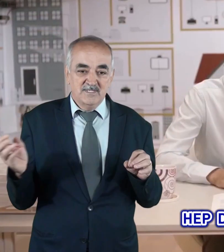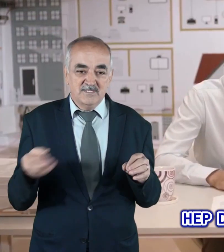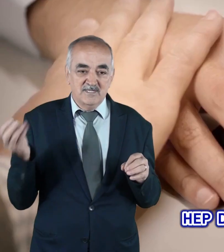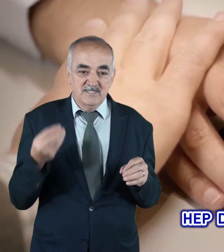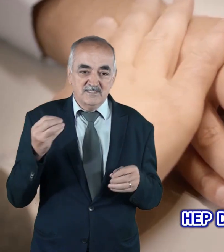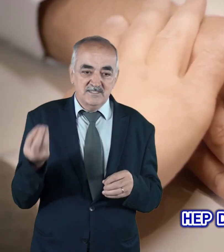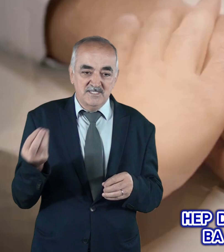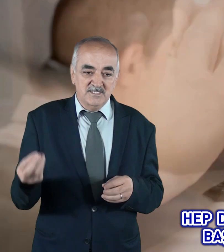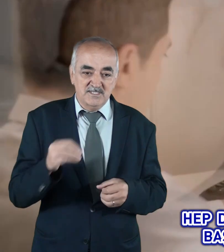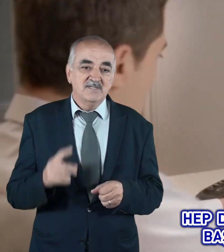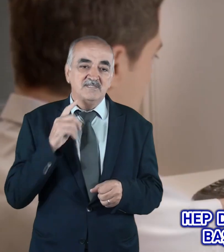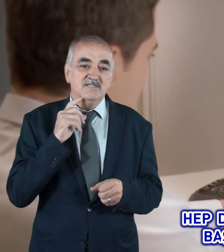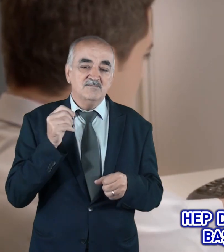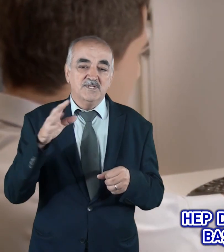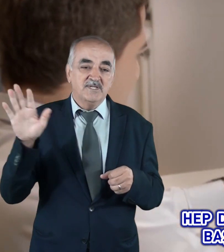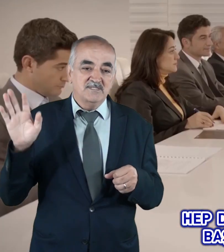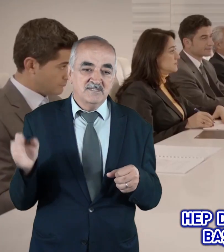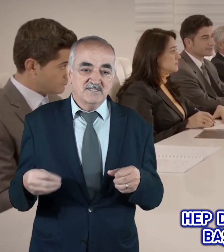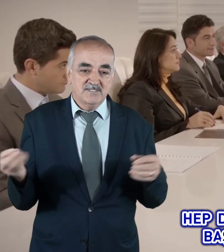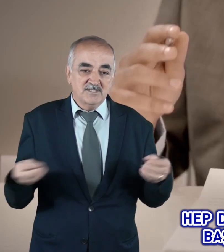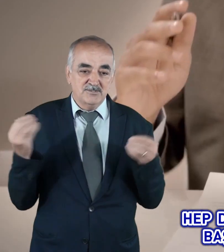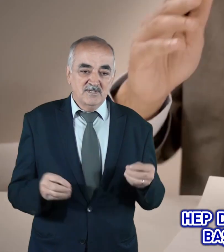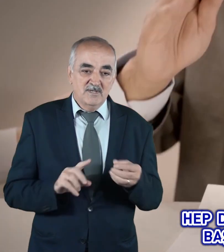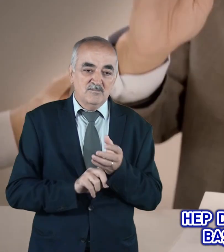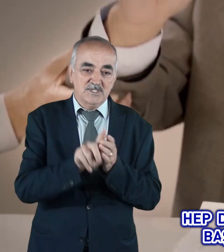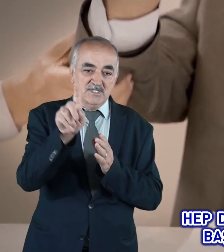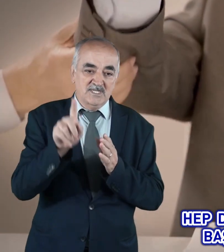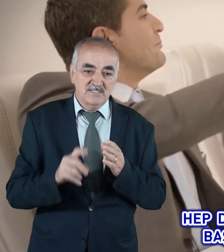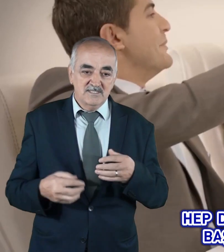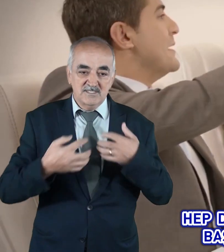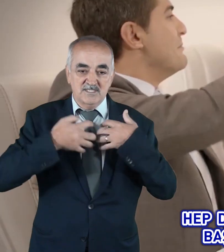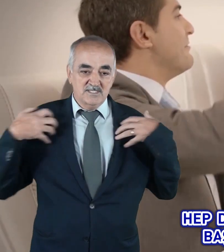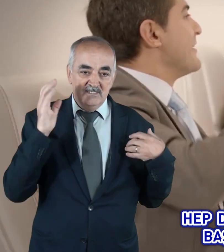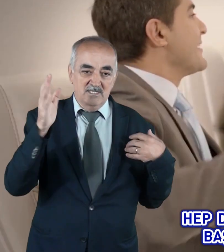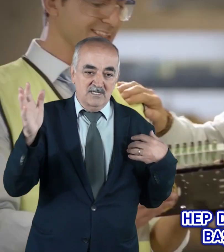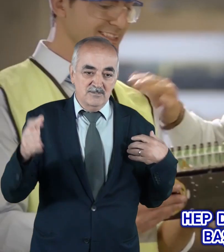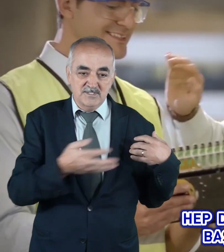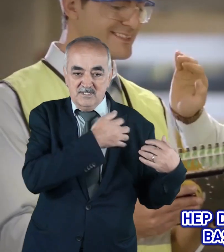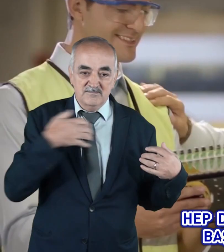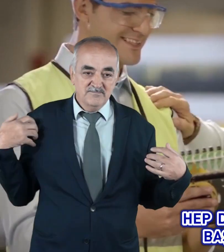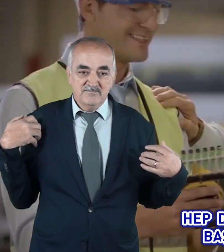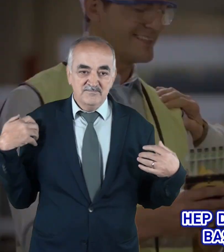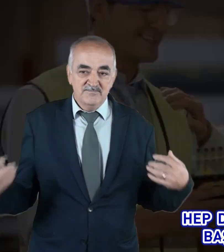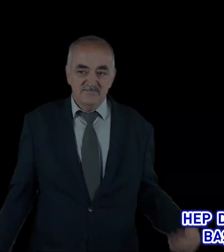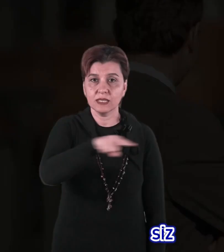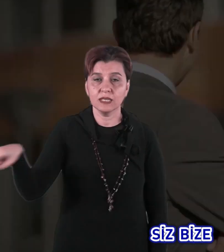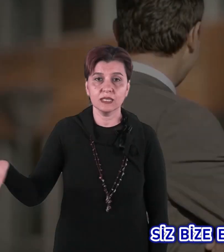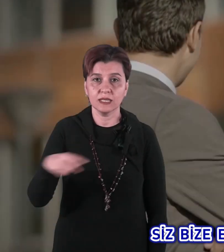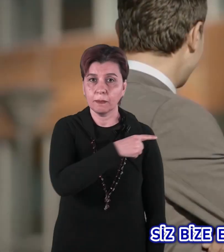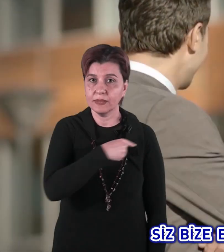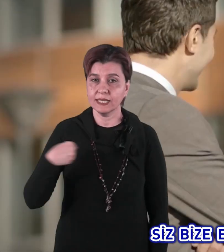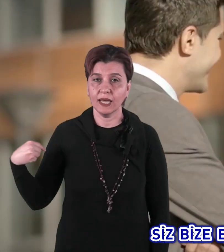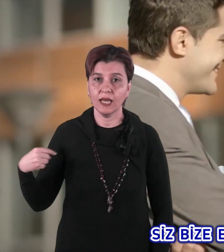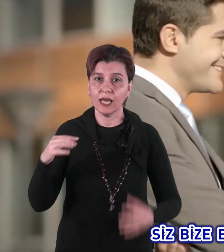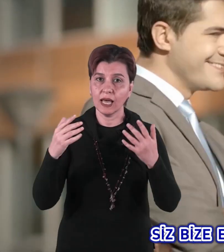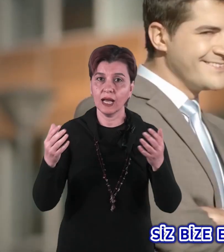hep daha iyisi için yılmadan çalışıyor, başarıya cesaretle ilerliyorsak, siz bize